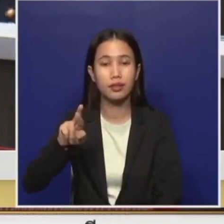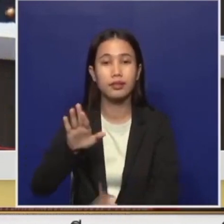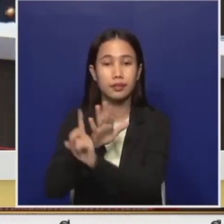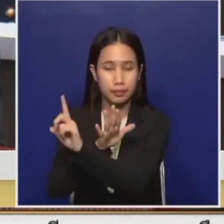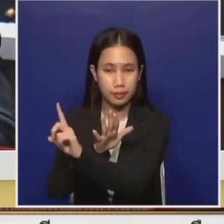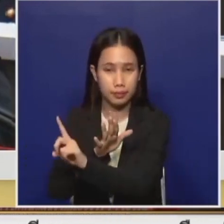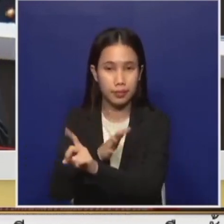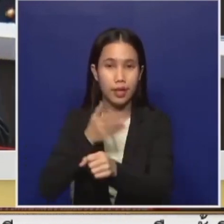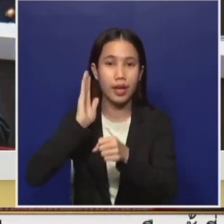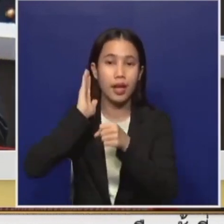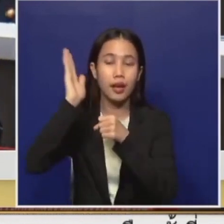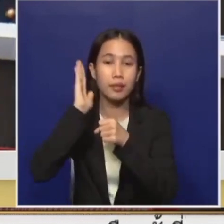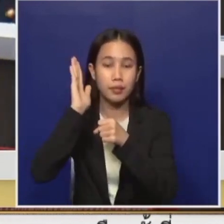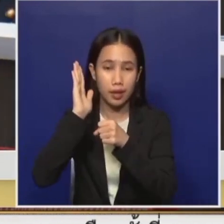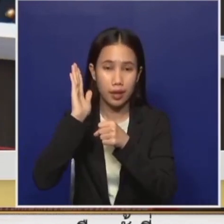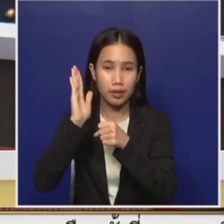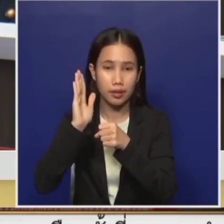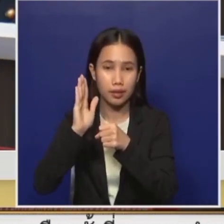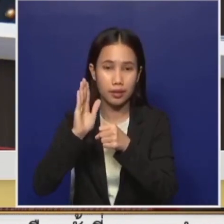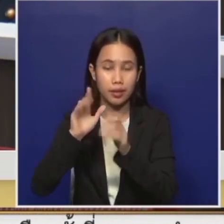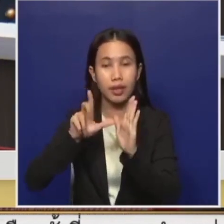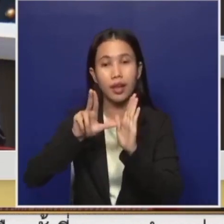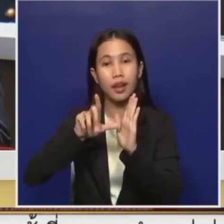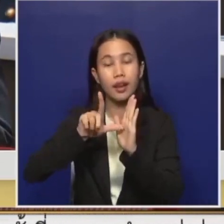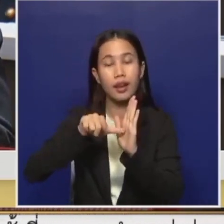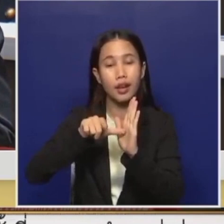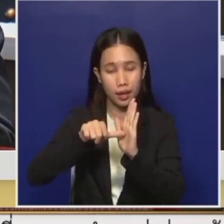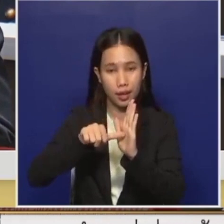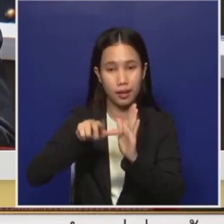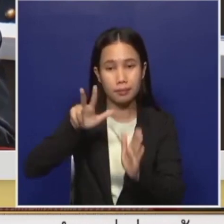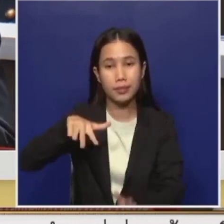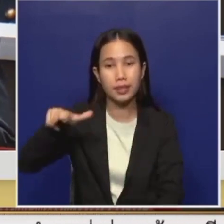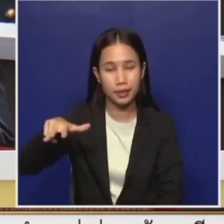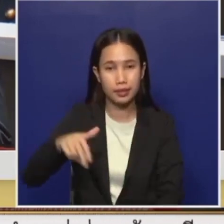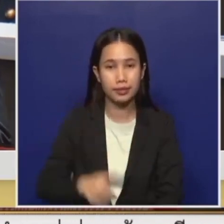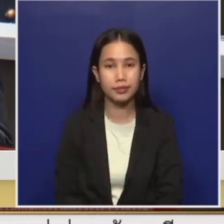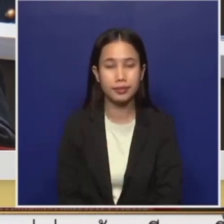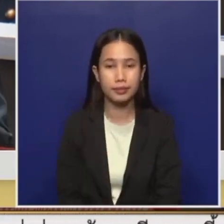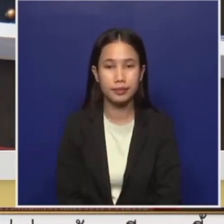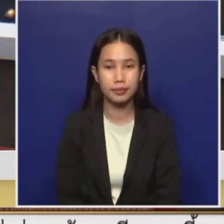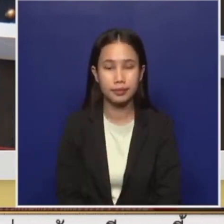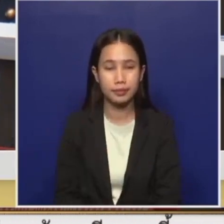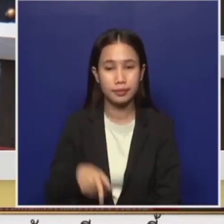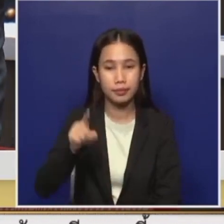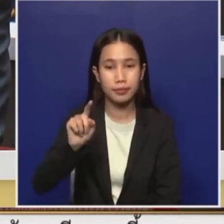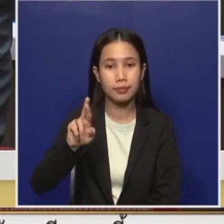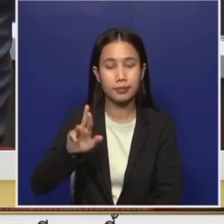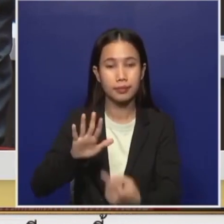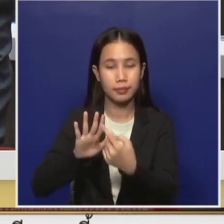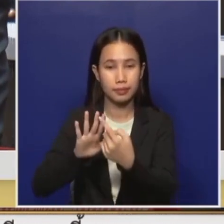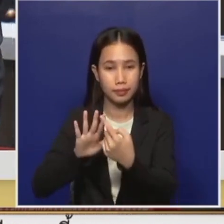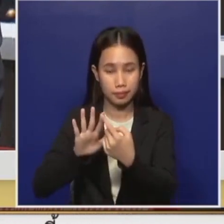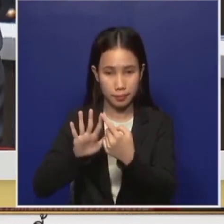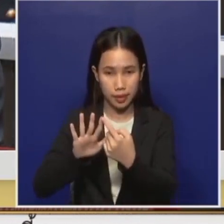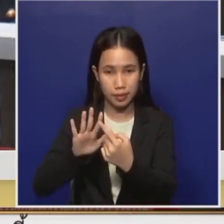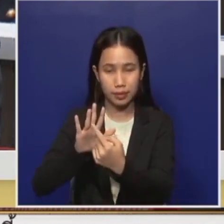จะพี่ปลายด้วยเลขาพัเผือไทยทานประเศรตจันทรหรมทองเพเรื่